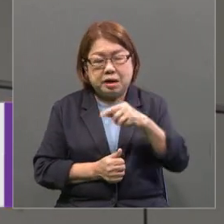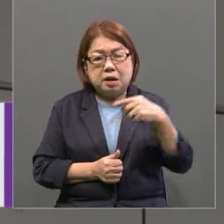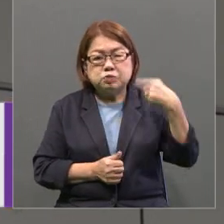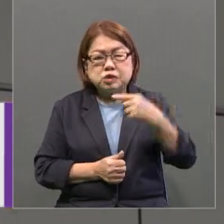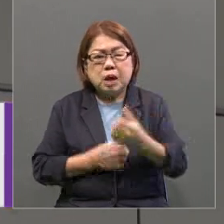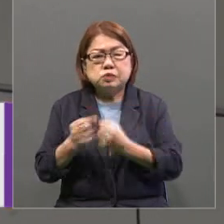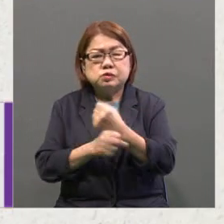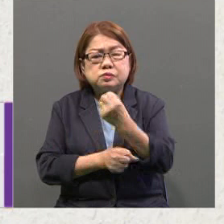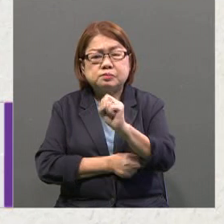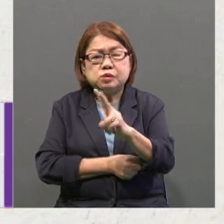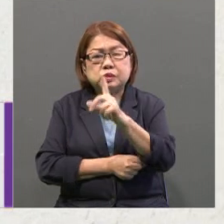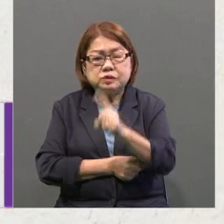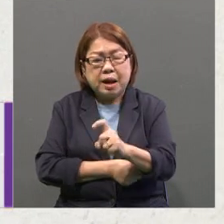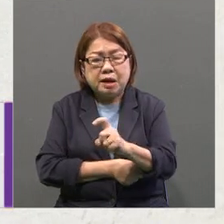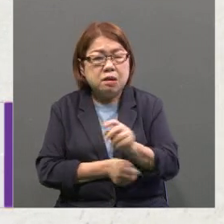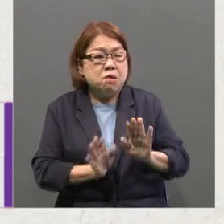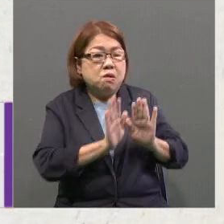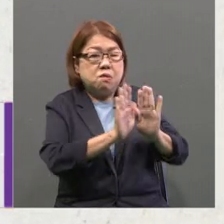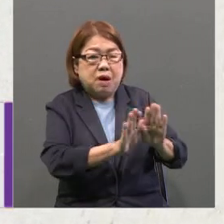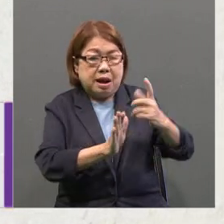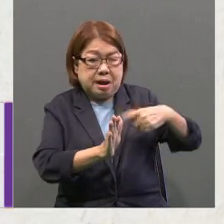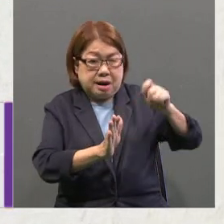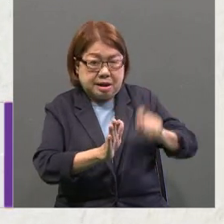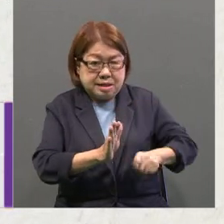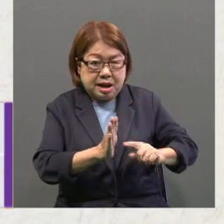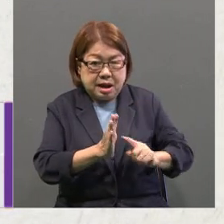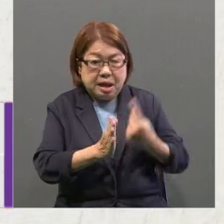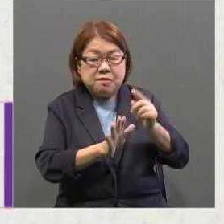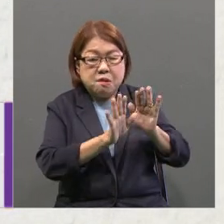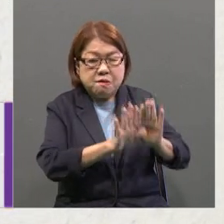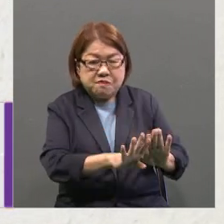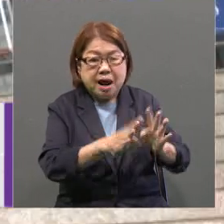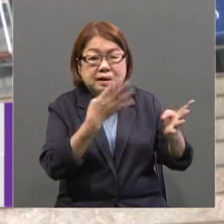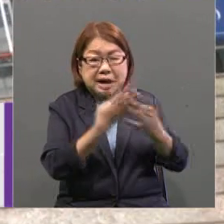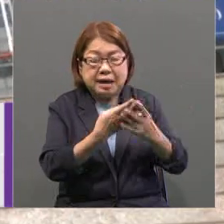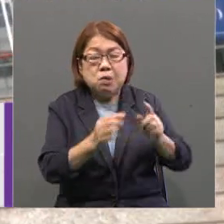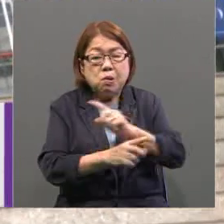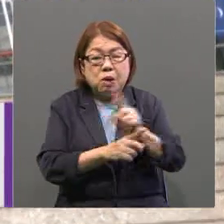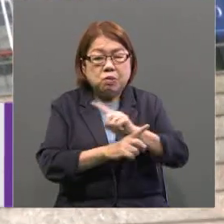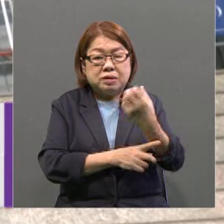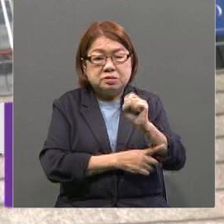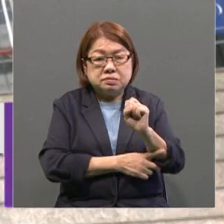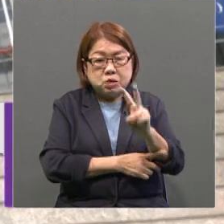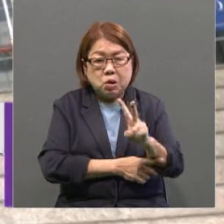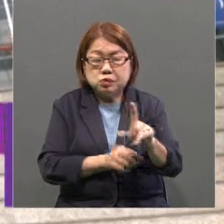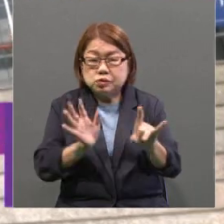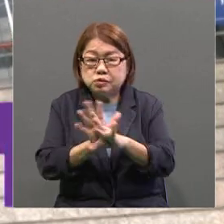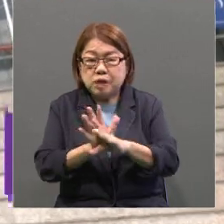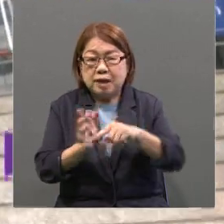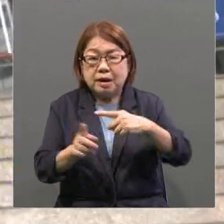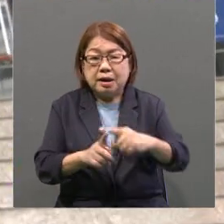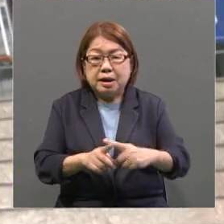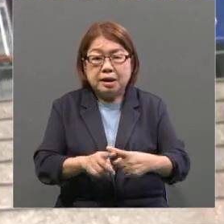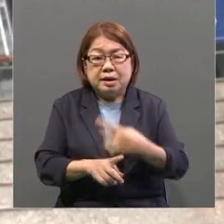มายื่นคำร้องขอศาลฝากขังผลัดแรกก็เป็นเวลา 12วันก็จะเป็นสิ้นสุดวันที่ 18กรกฎาคมการ